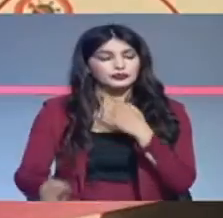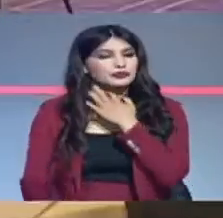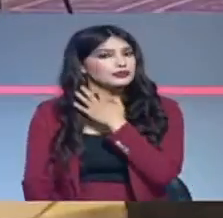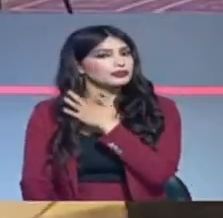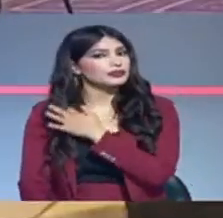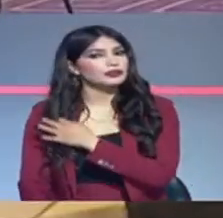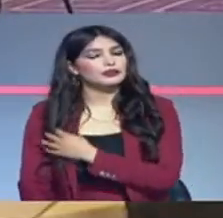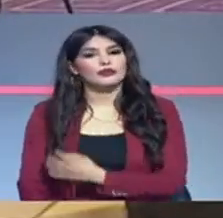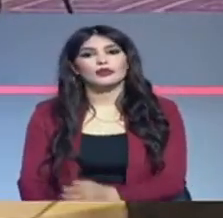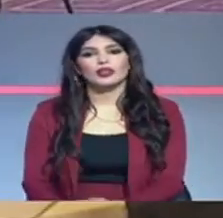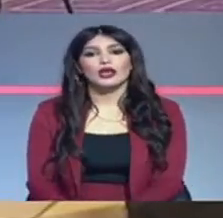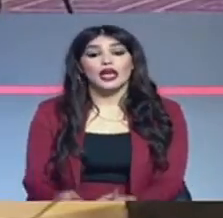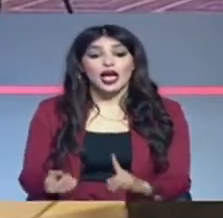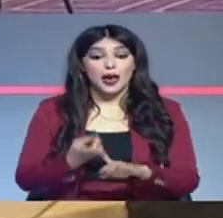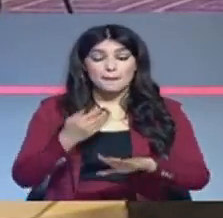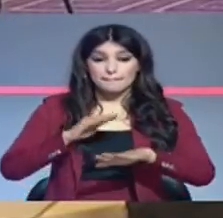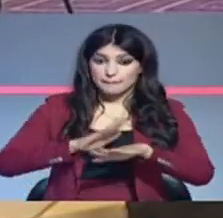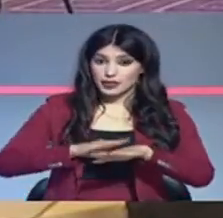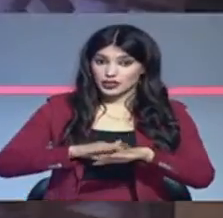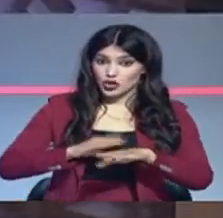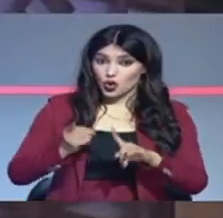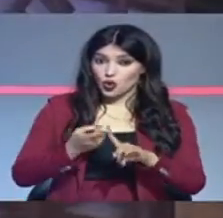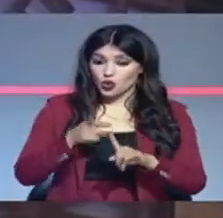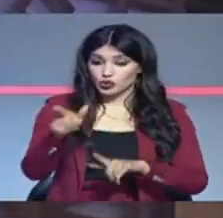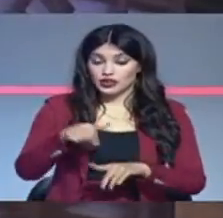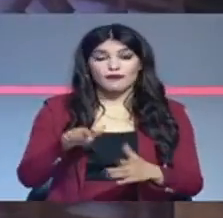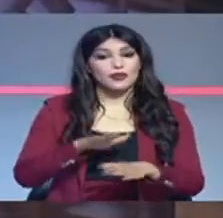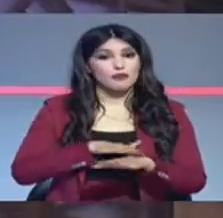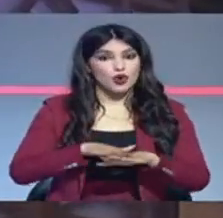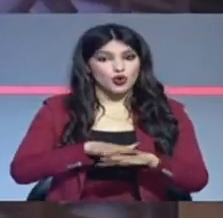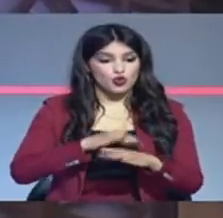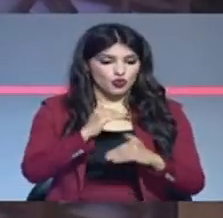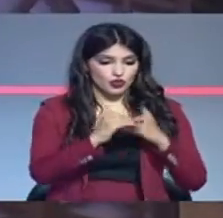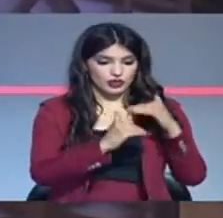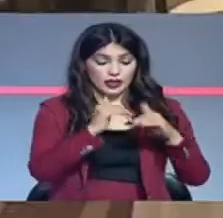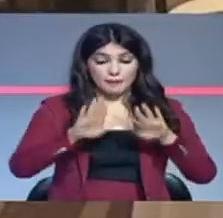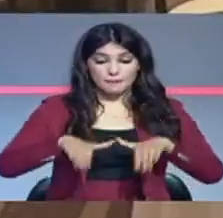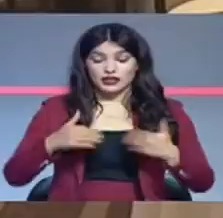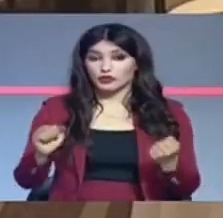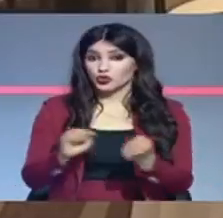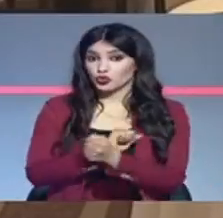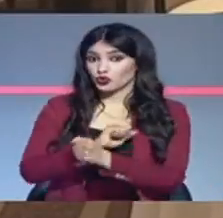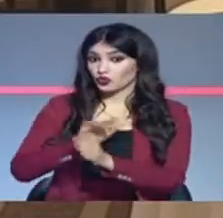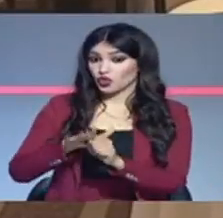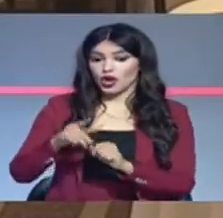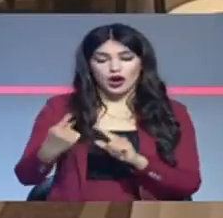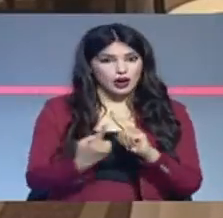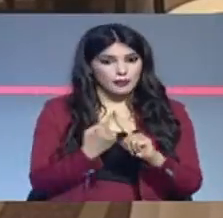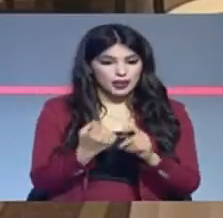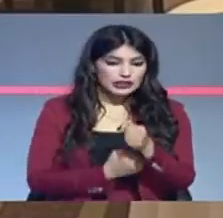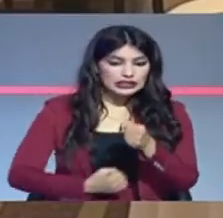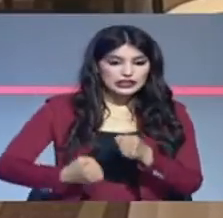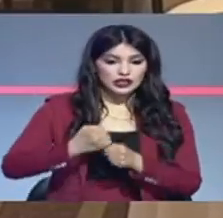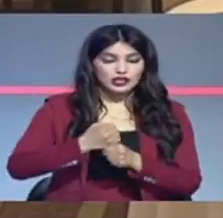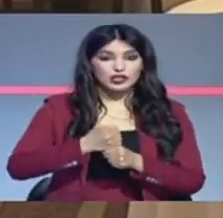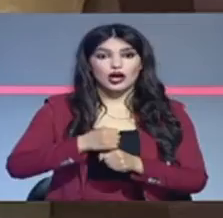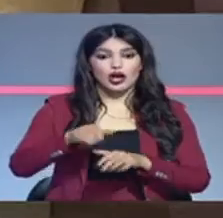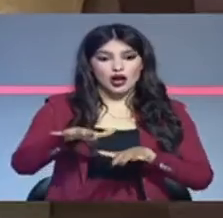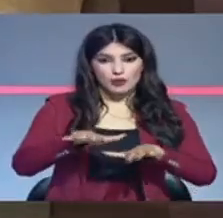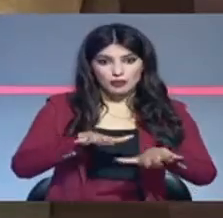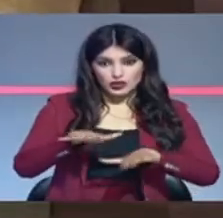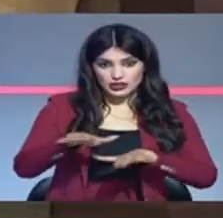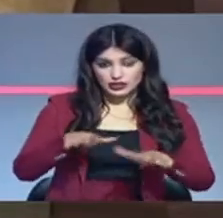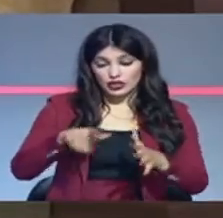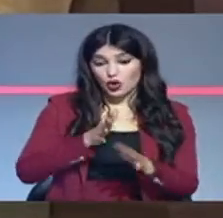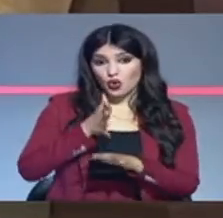ومن بين الدراسه في مجال التنميه ما بعد تسعطاشر ضروره تركيز المخطط الخماسي القادمه